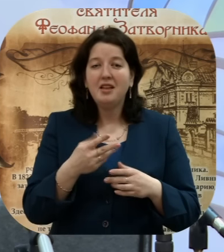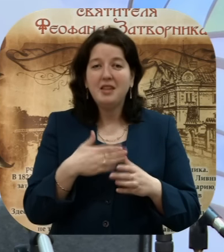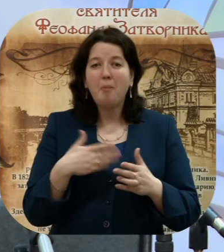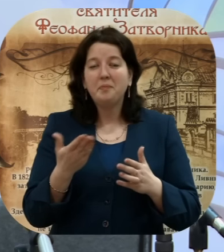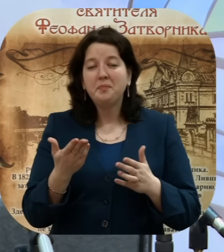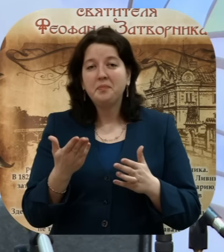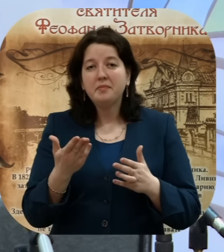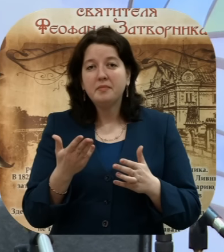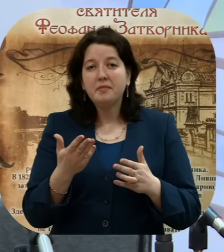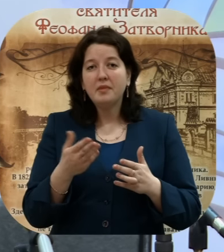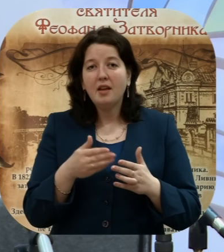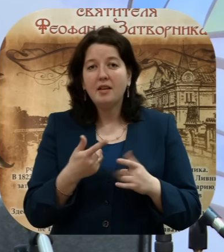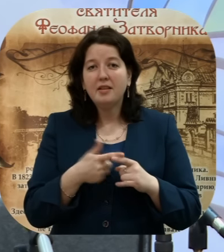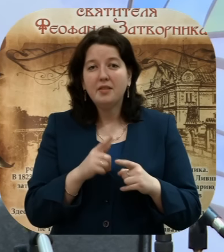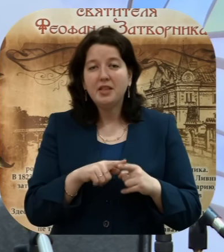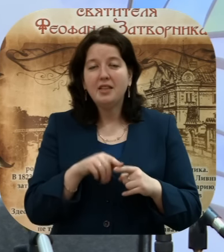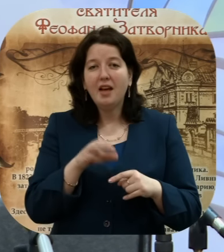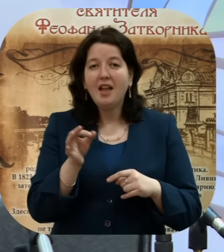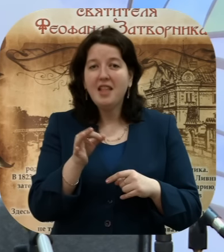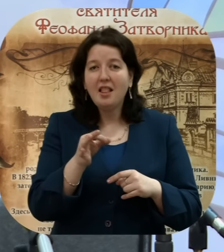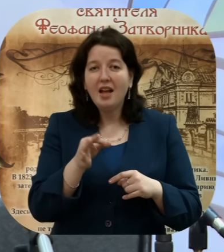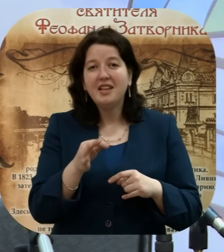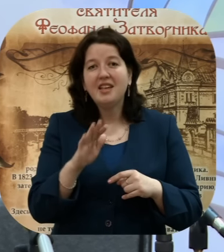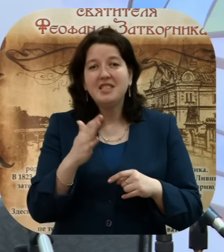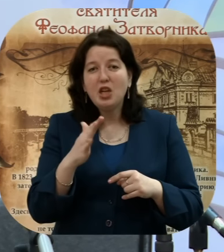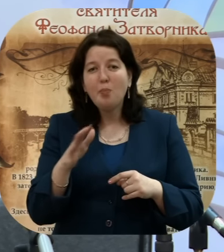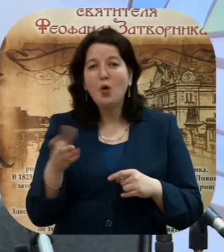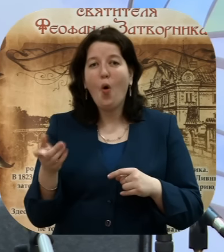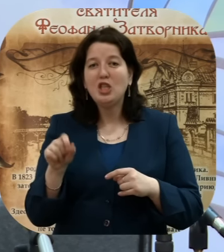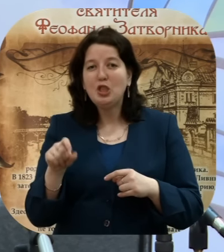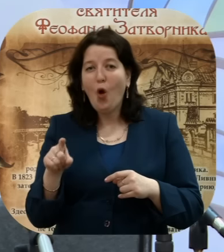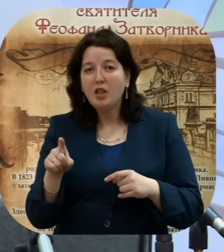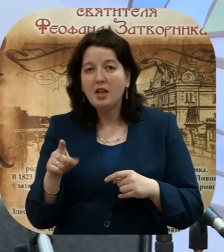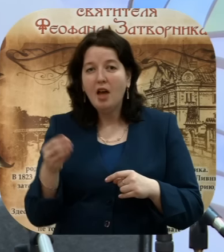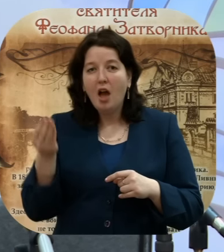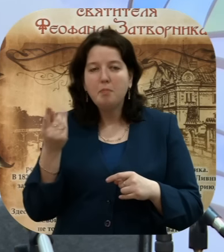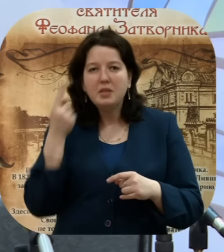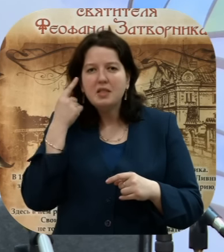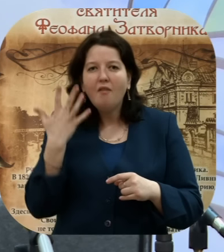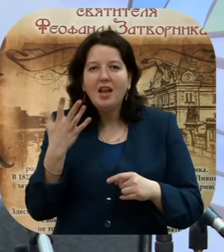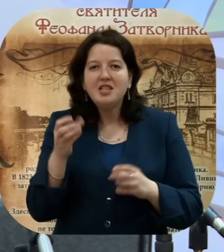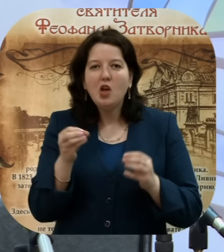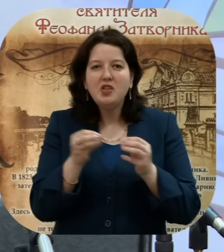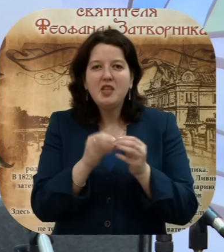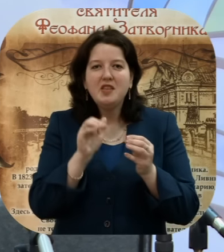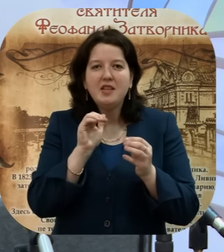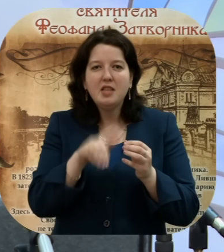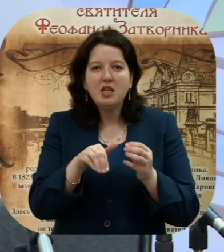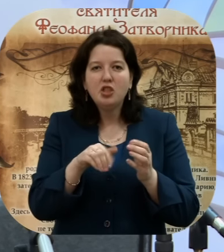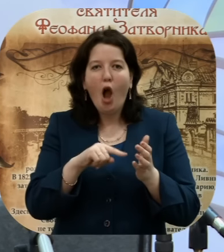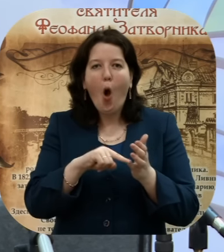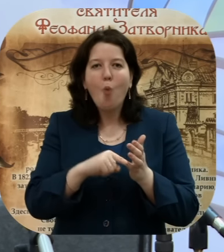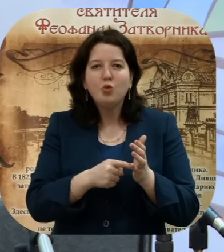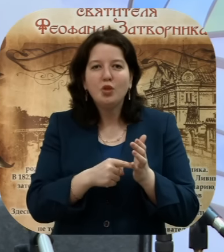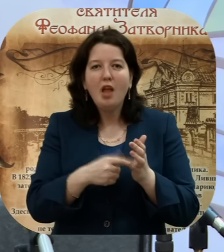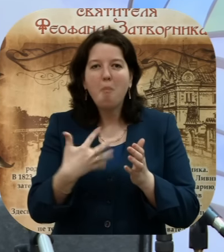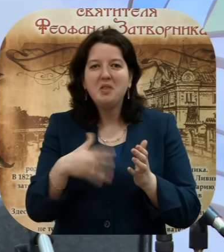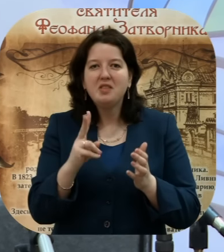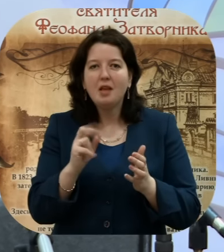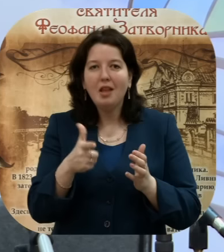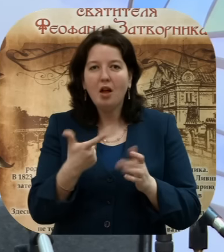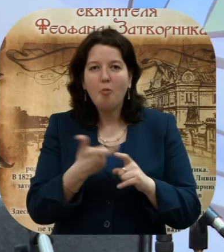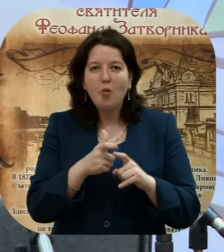половина таланта. Ну, все равно, даже если серебра. 10 тысяч, представляете? Помножьте на 50 килограмм. Ой,